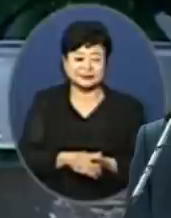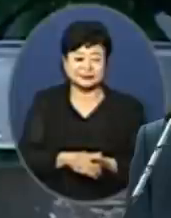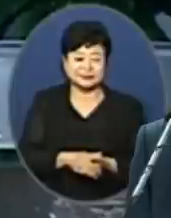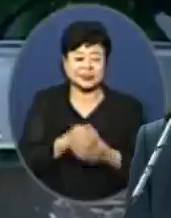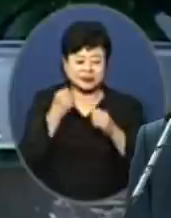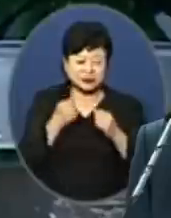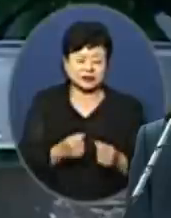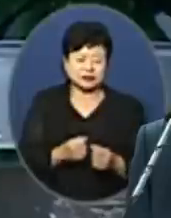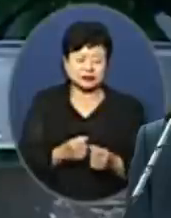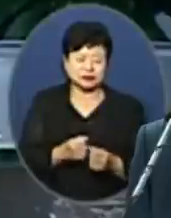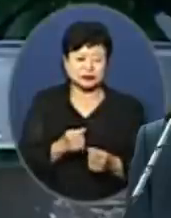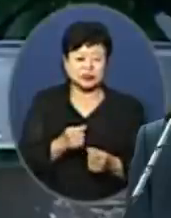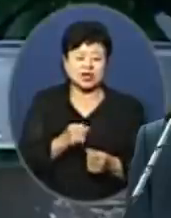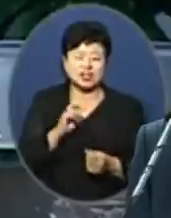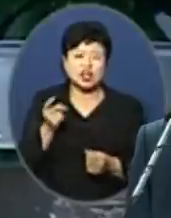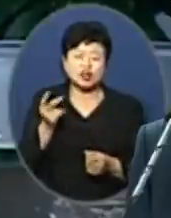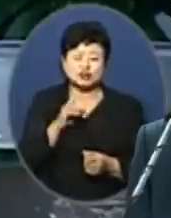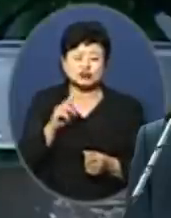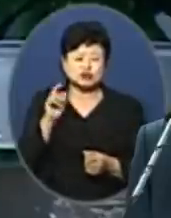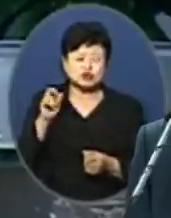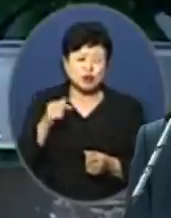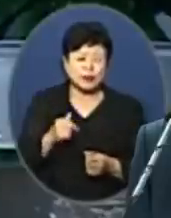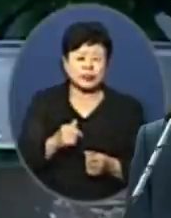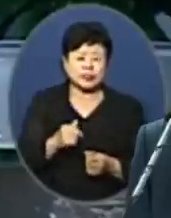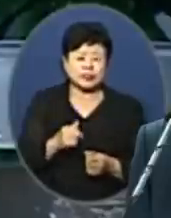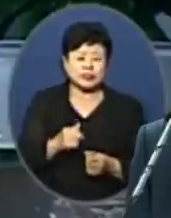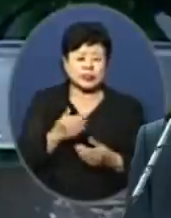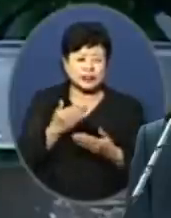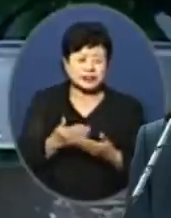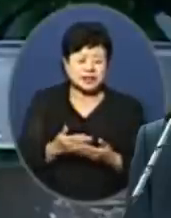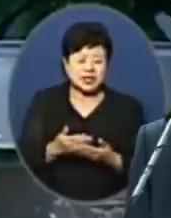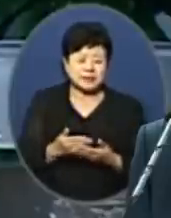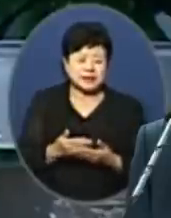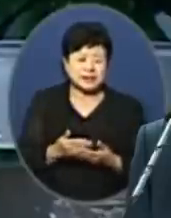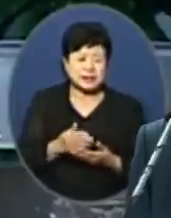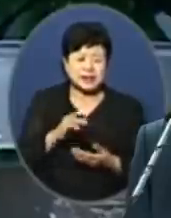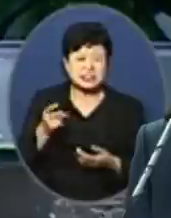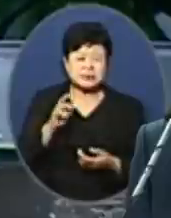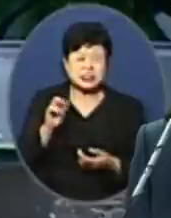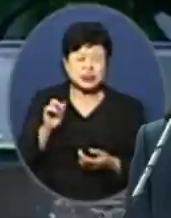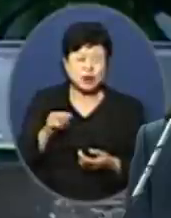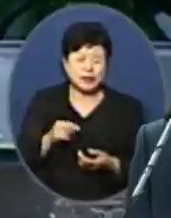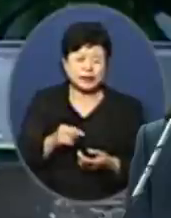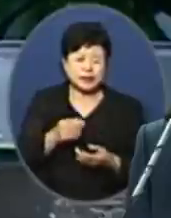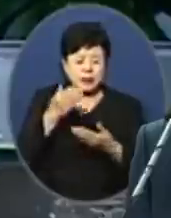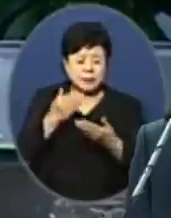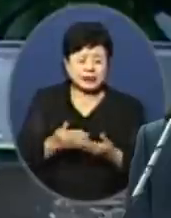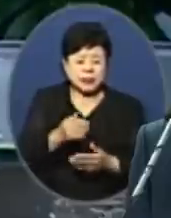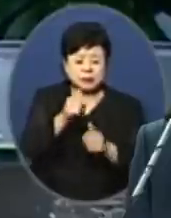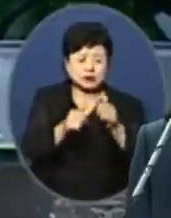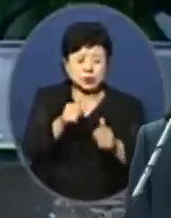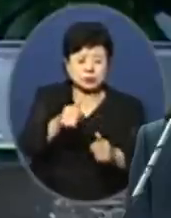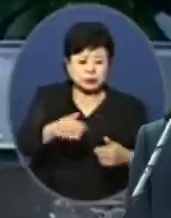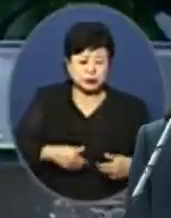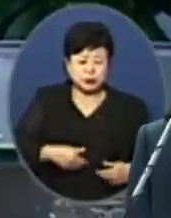영주권을 얻은 사람이 시민권을 얻으려면 시험을 치야 되는 것입니다. 그 시험이 굉장히 어렵습니다.